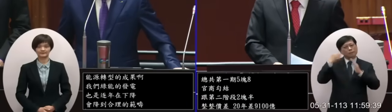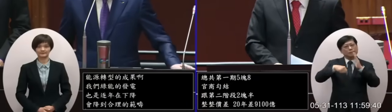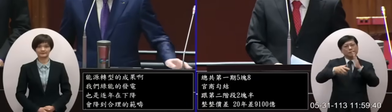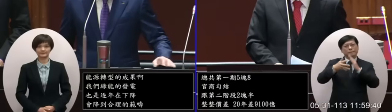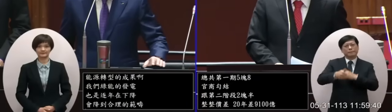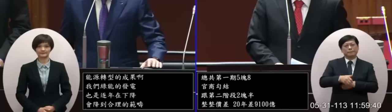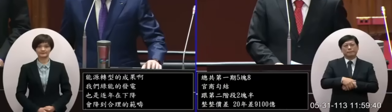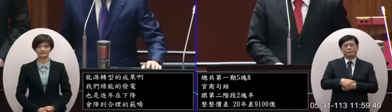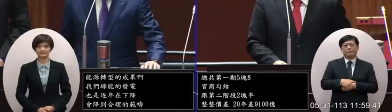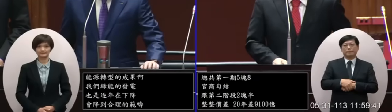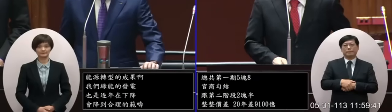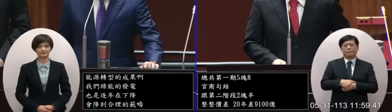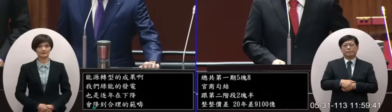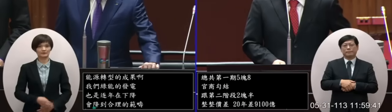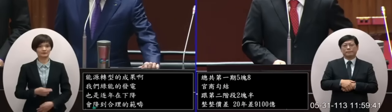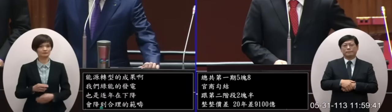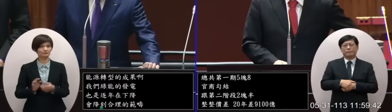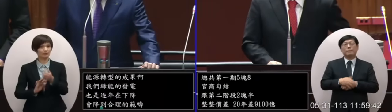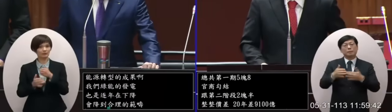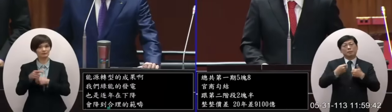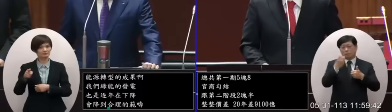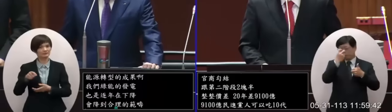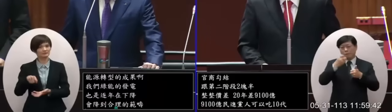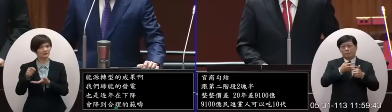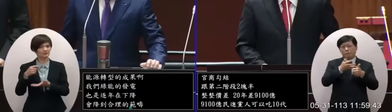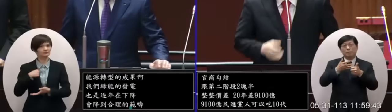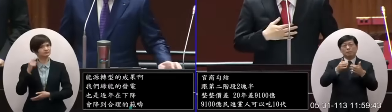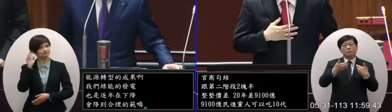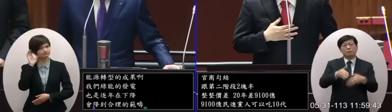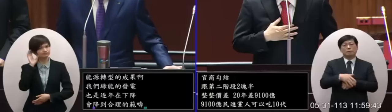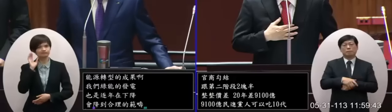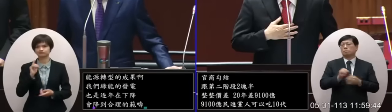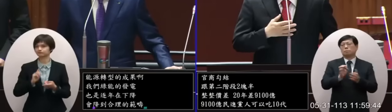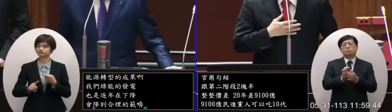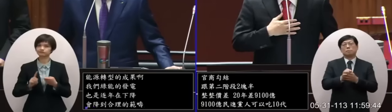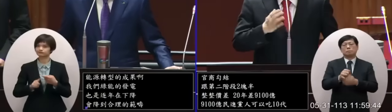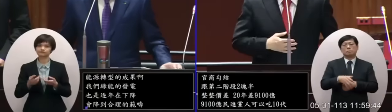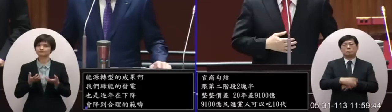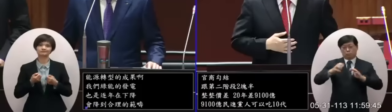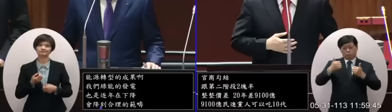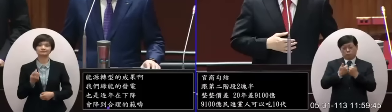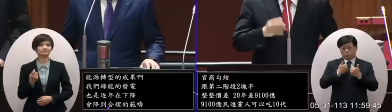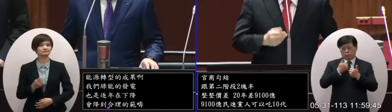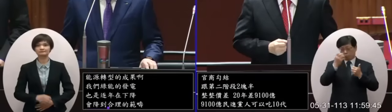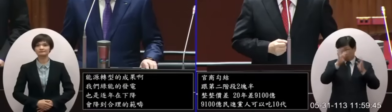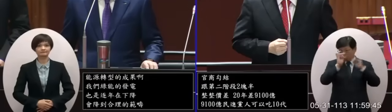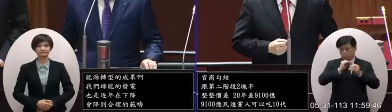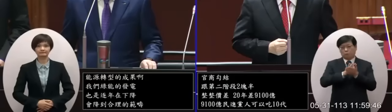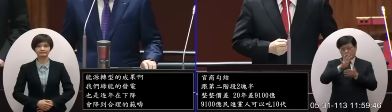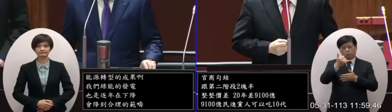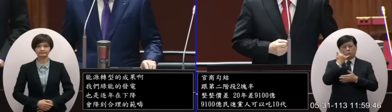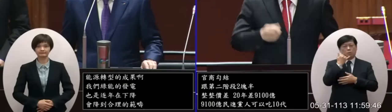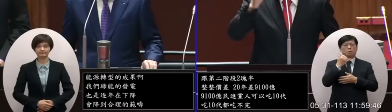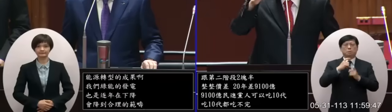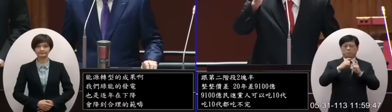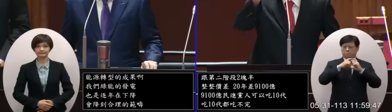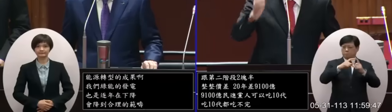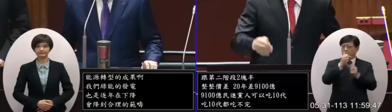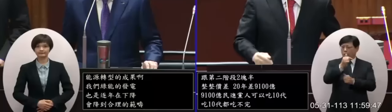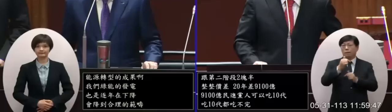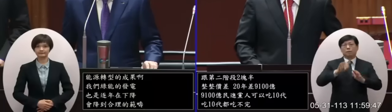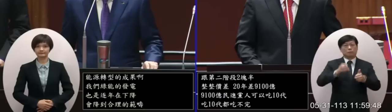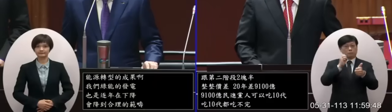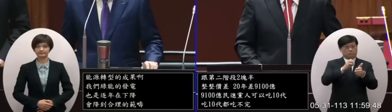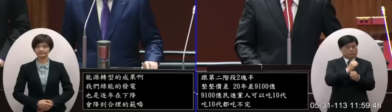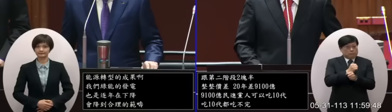长。 傅委员，你这样说吃十代 要 很难接受了，无法接受。 没有关系嘛，国内调查了以后就有完整的答案。本席